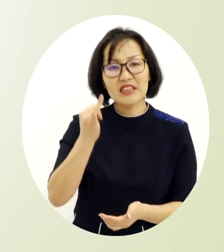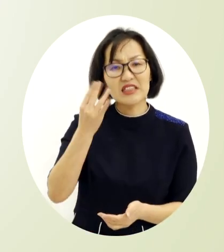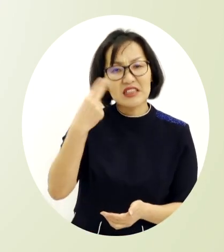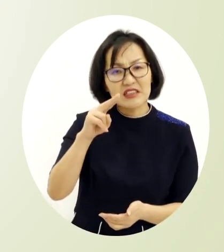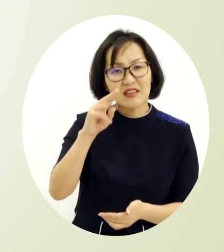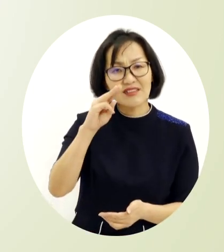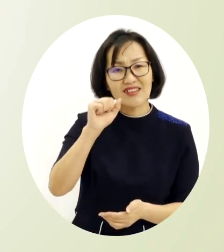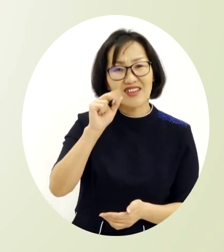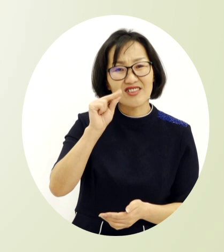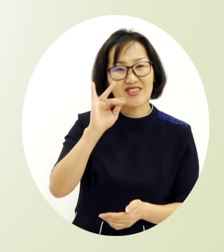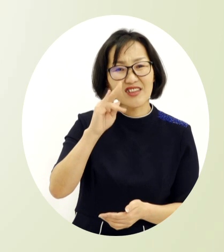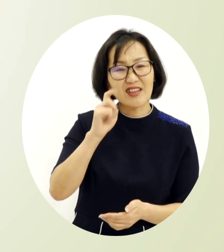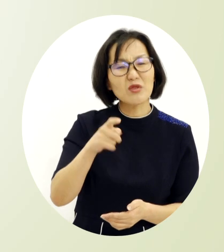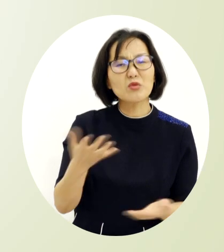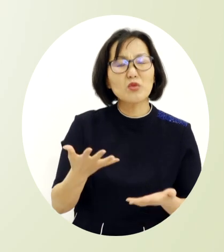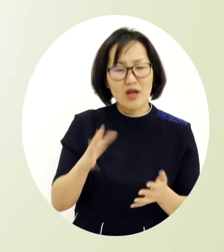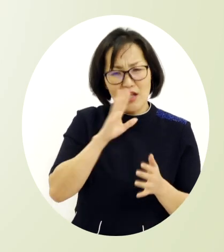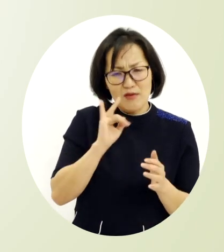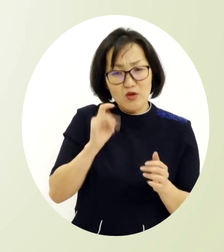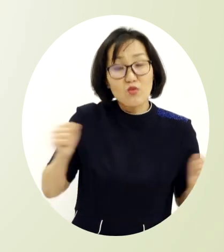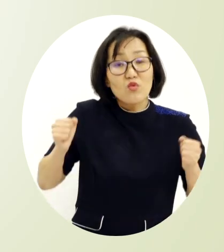гэдэг маань маш их хүйтэн байх.